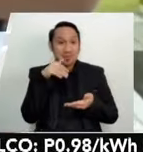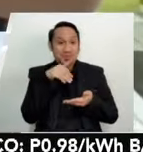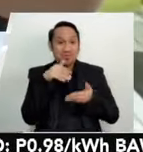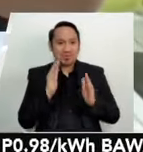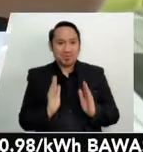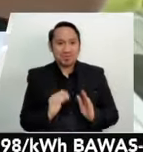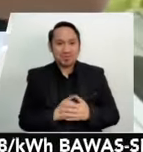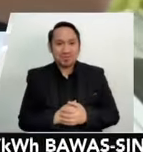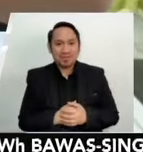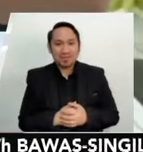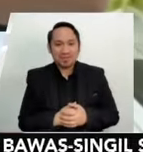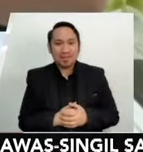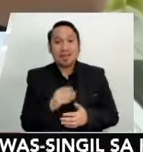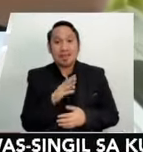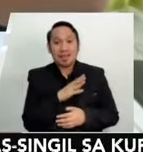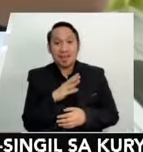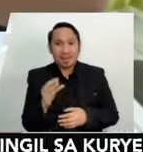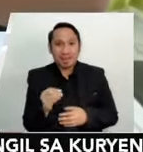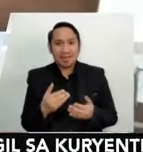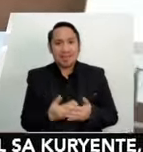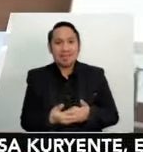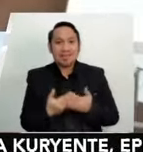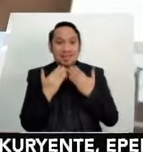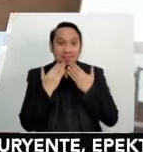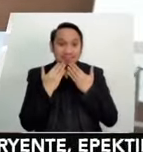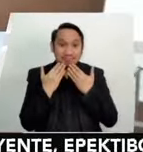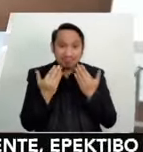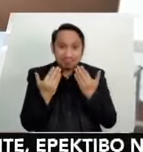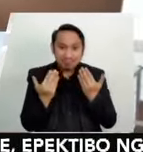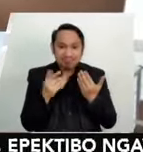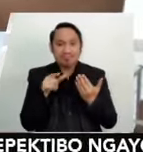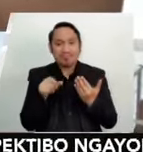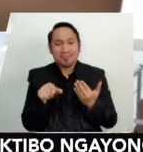Laking pasasalamat naman ni Jerilyn sa pagmamalasakit ni Kay.